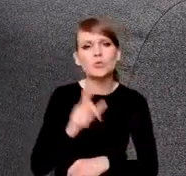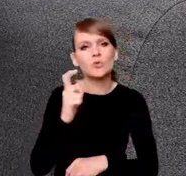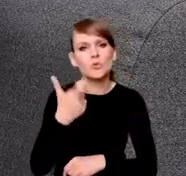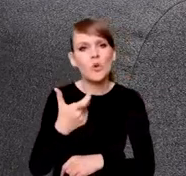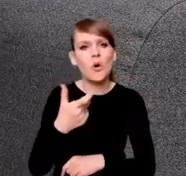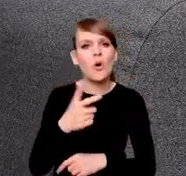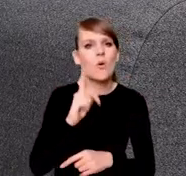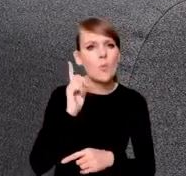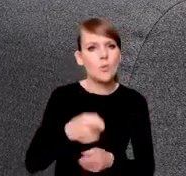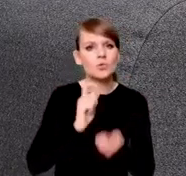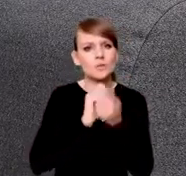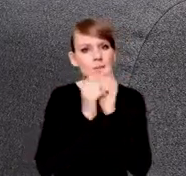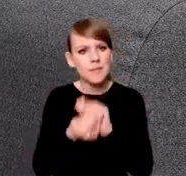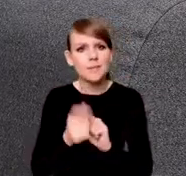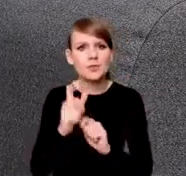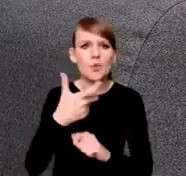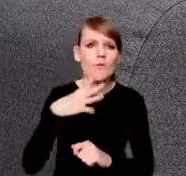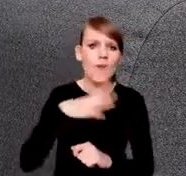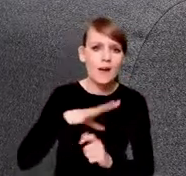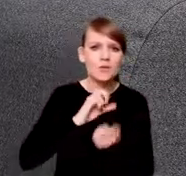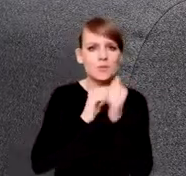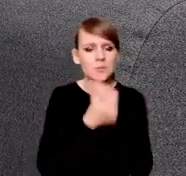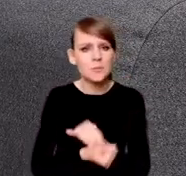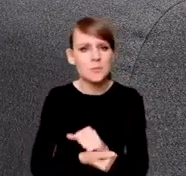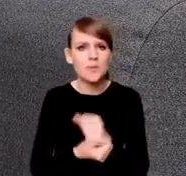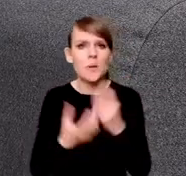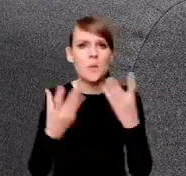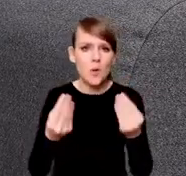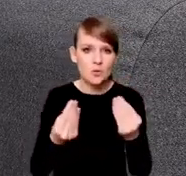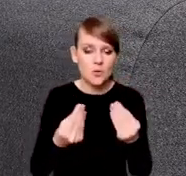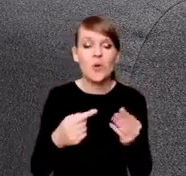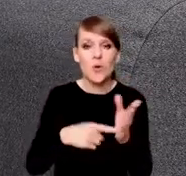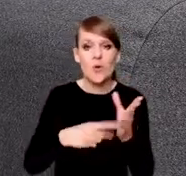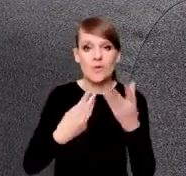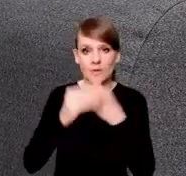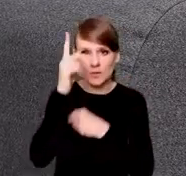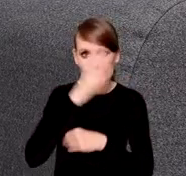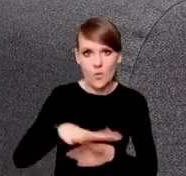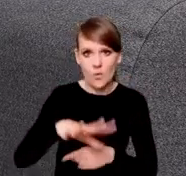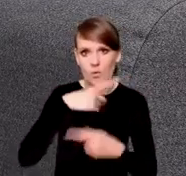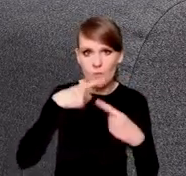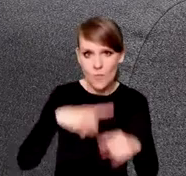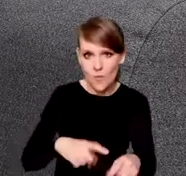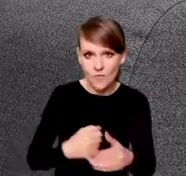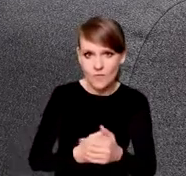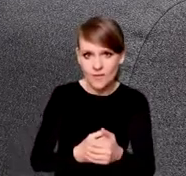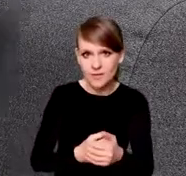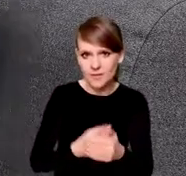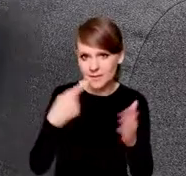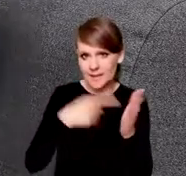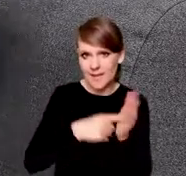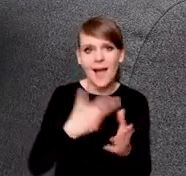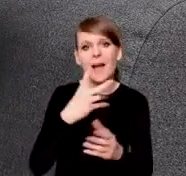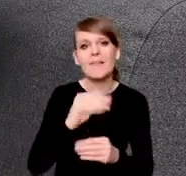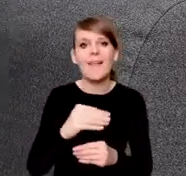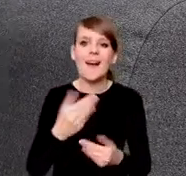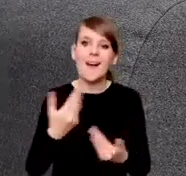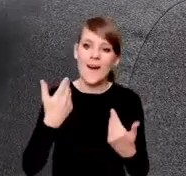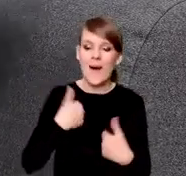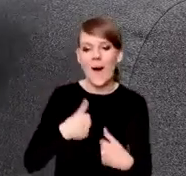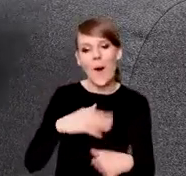zmienić, w jakim celu, żeby być bardziej społecznie odpowiedzialnym, a nie ładniejszym. I tu to oczywiście